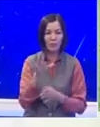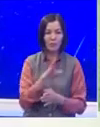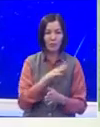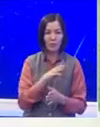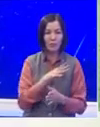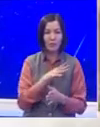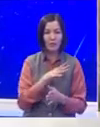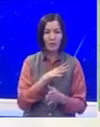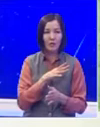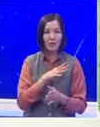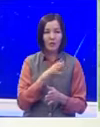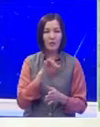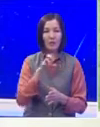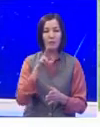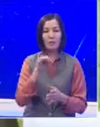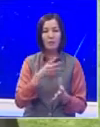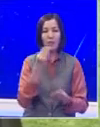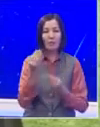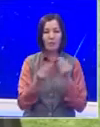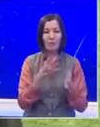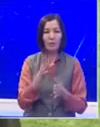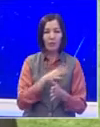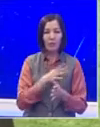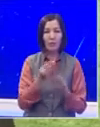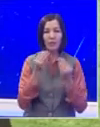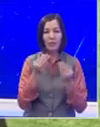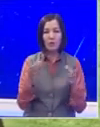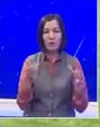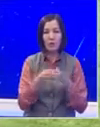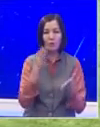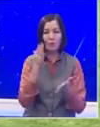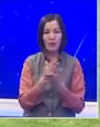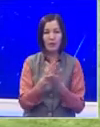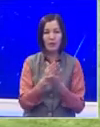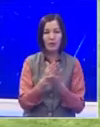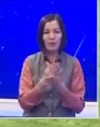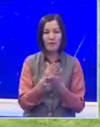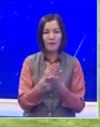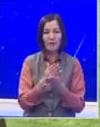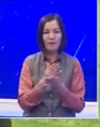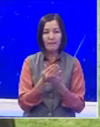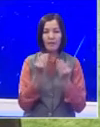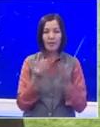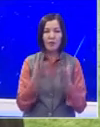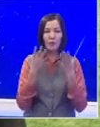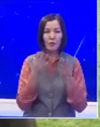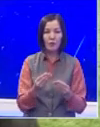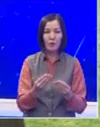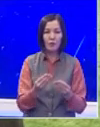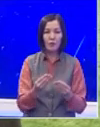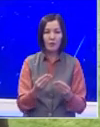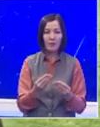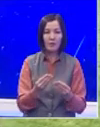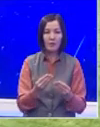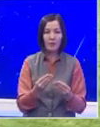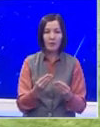балалар анау Испанияға барып ойнап келді. Сондай тамаша клуб отан футбол командасы. Қазір де осы отаннан